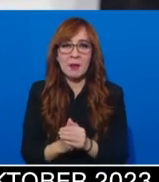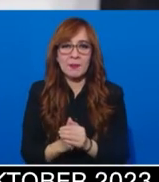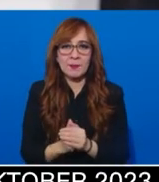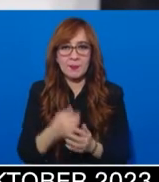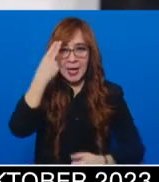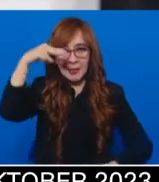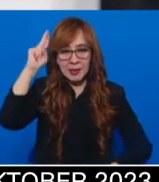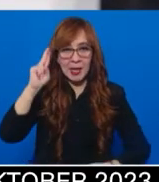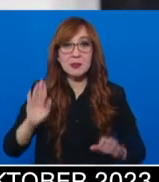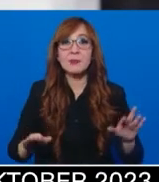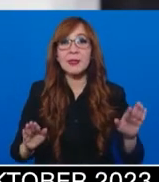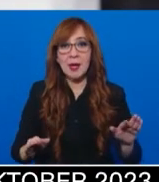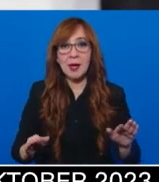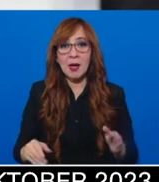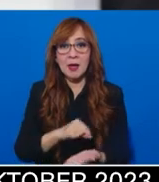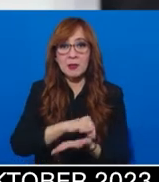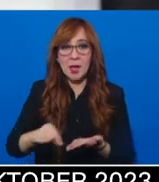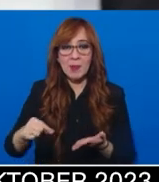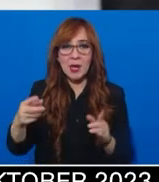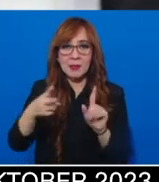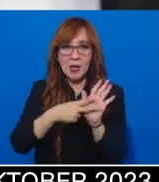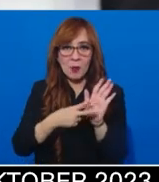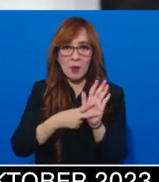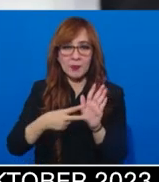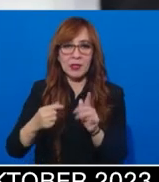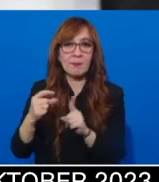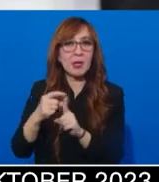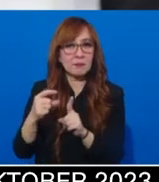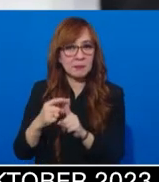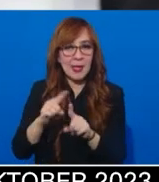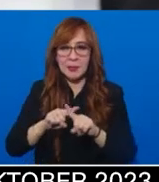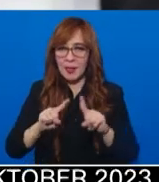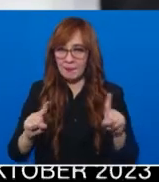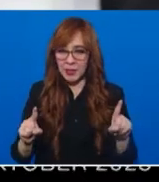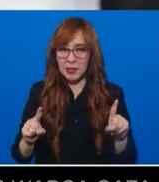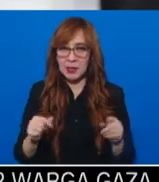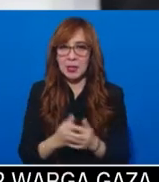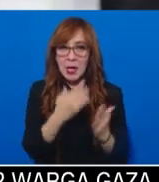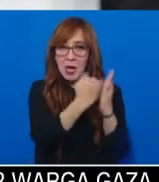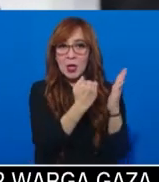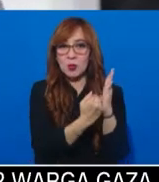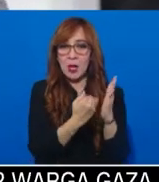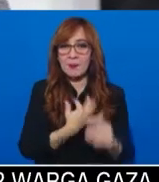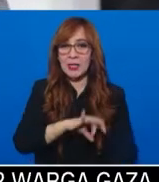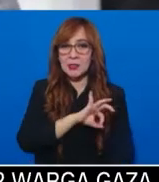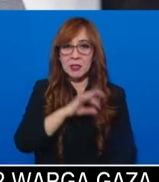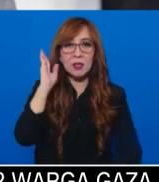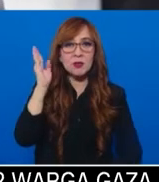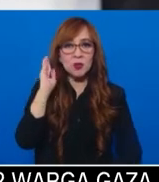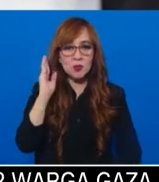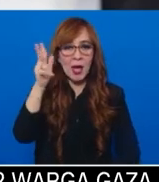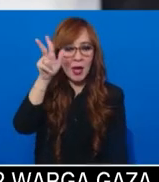KPK. Meski demikian, ia menegaskan, kepres pemberhentian sementara Firly Bahuri sudah otomatis